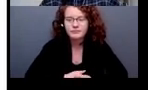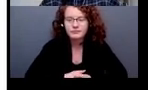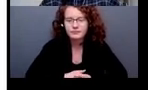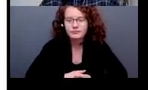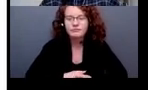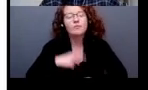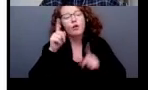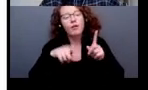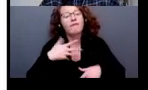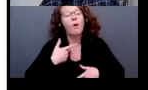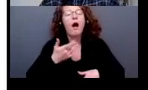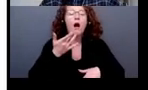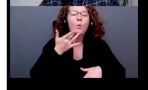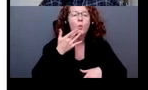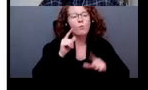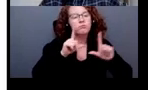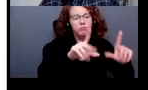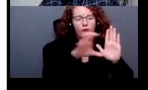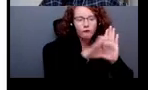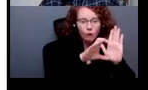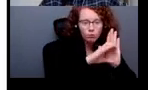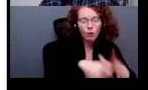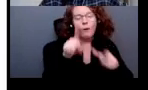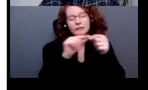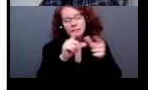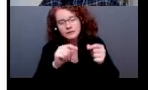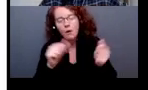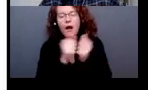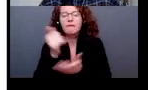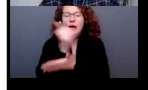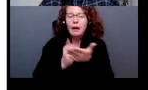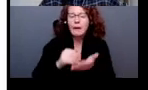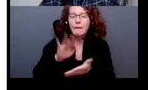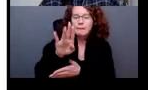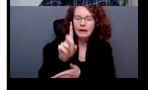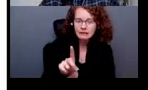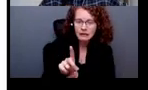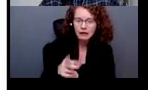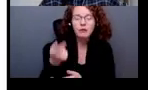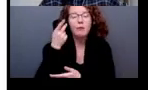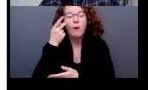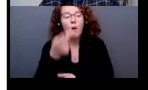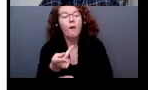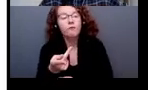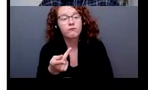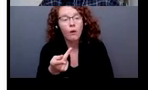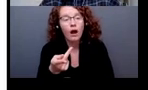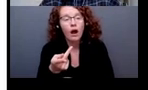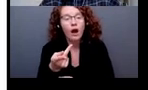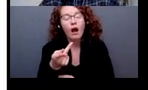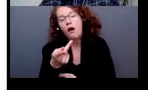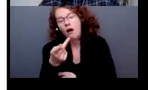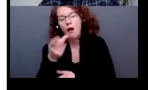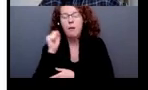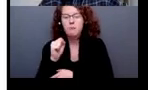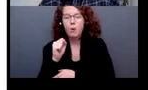avec de l'image, de la photo et de la bande dessinée, et de se rendre compte du format, que le format portrait pourrait être intéressant.